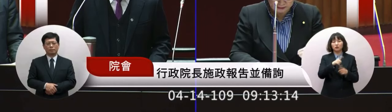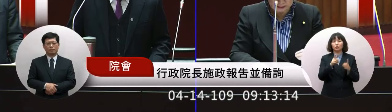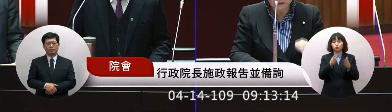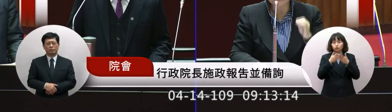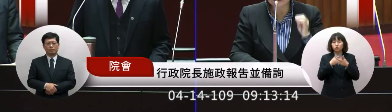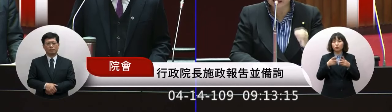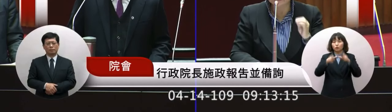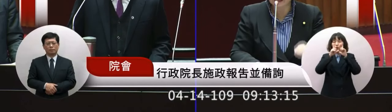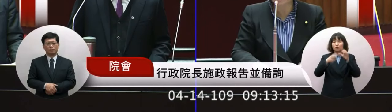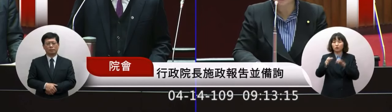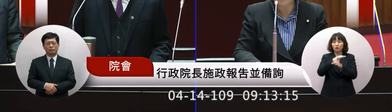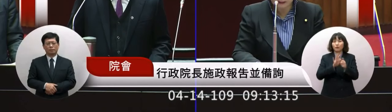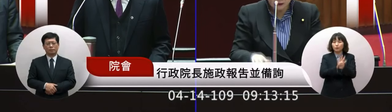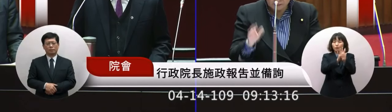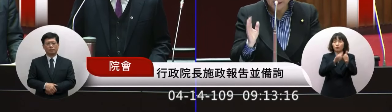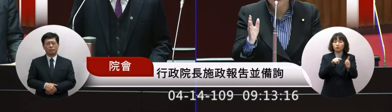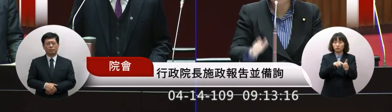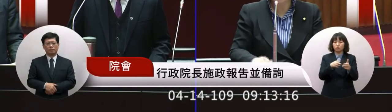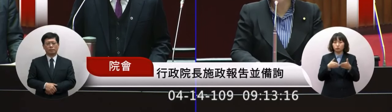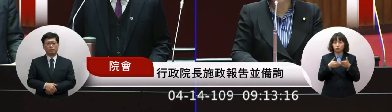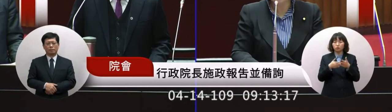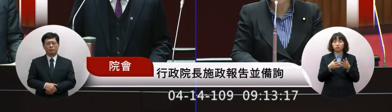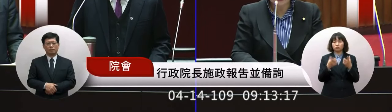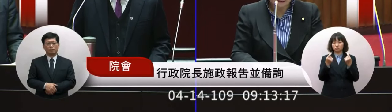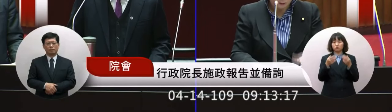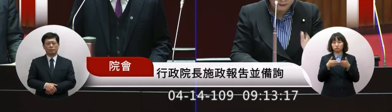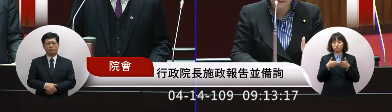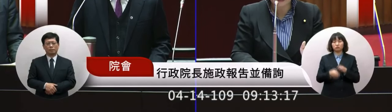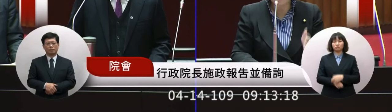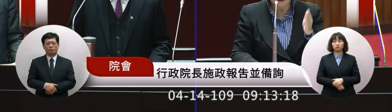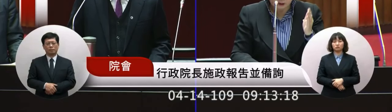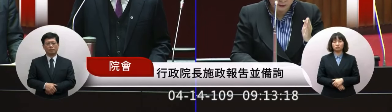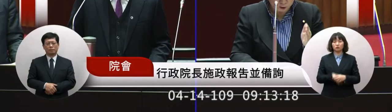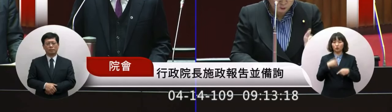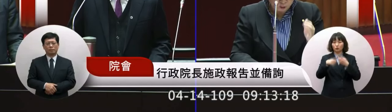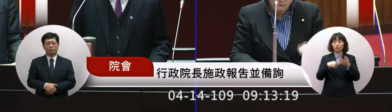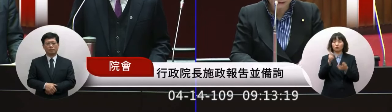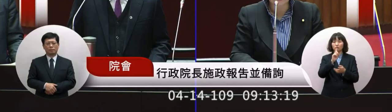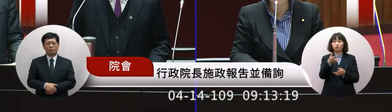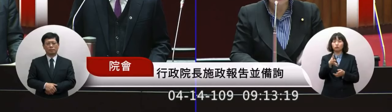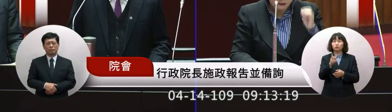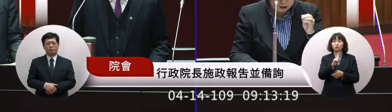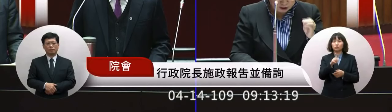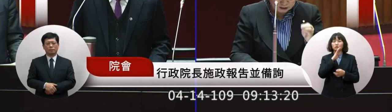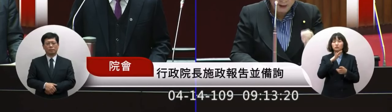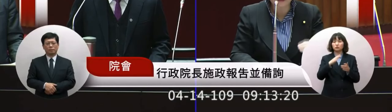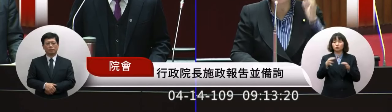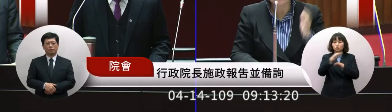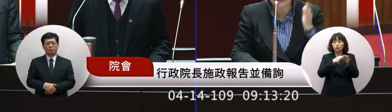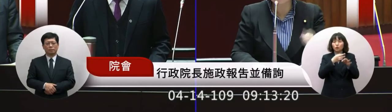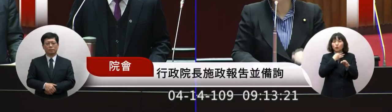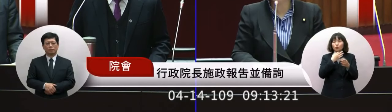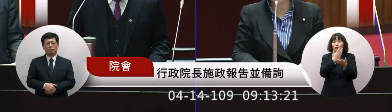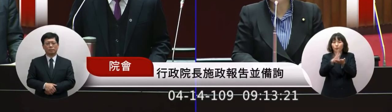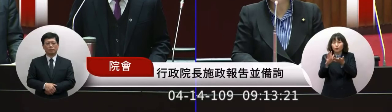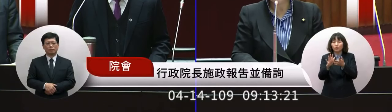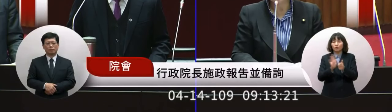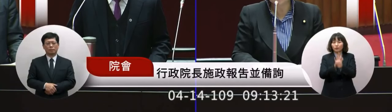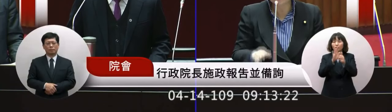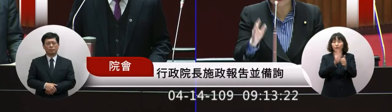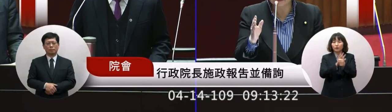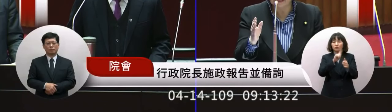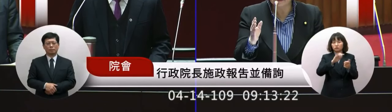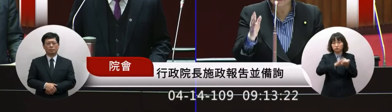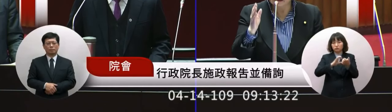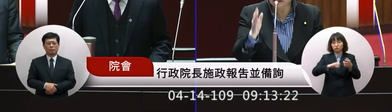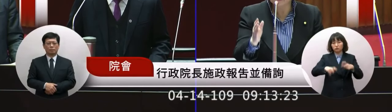困与振兴依然有他们的必要性与重要性。为什么？因为纾困与振兴是使他们再站起来。